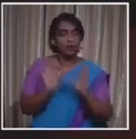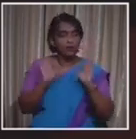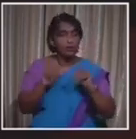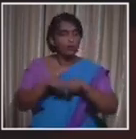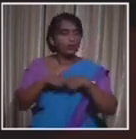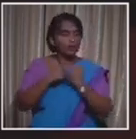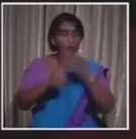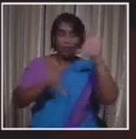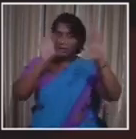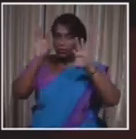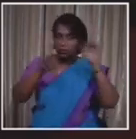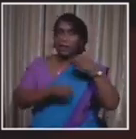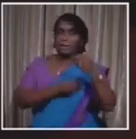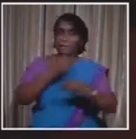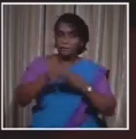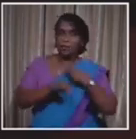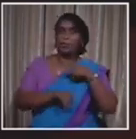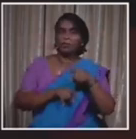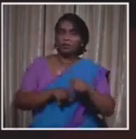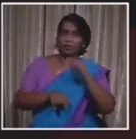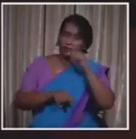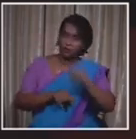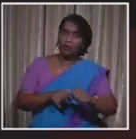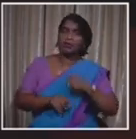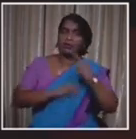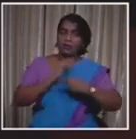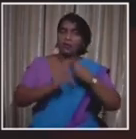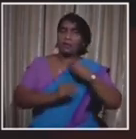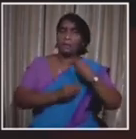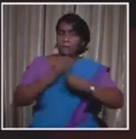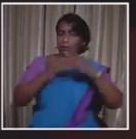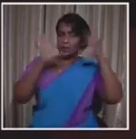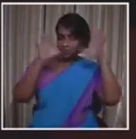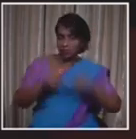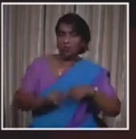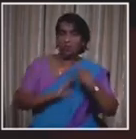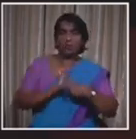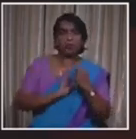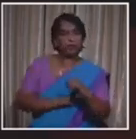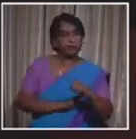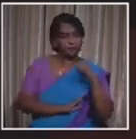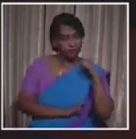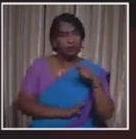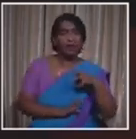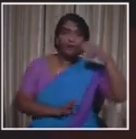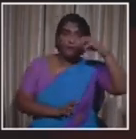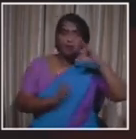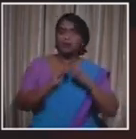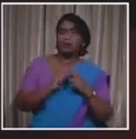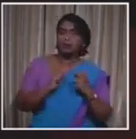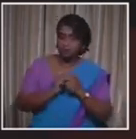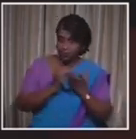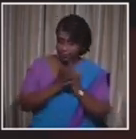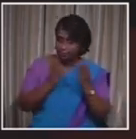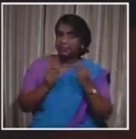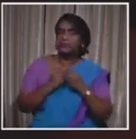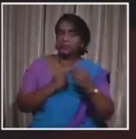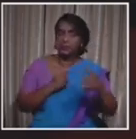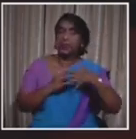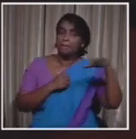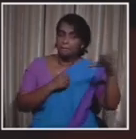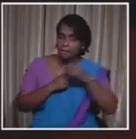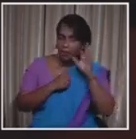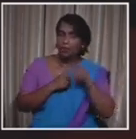සමාගම් තෝරගෙන ආයෝජකයන් තෝරගෙන අනිවාර්යයෙන්ම අපේ රටට ආයෝජන එන්න ඕන. අපේ ආර්ථිකය ශක්තිමත් වෙන්න නම් විදුලි අර්බුදයෙන් යන නම් මේක අනිවාර්යයෙන්ම පාවිච්චි